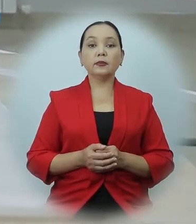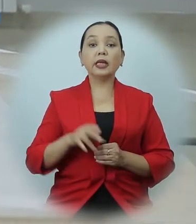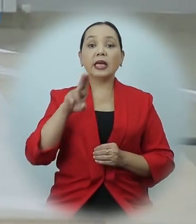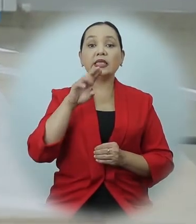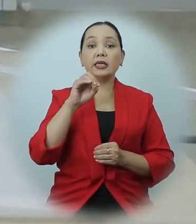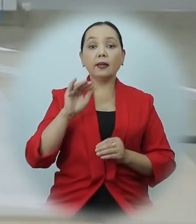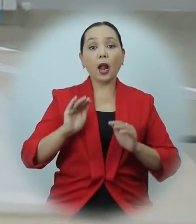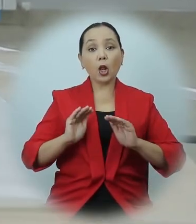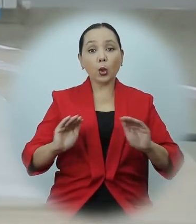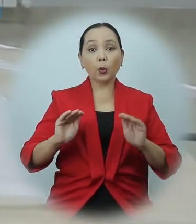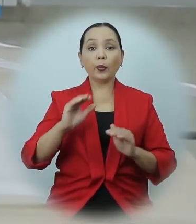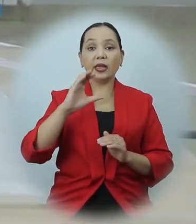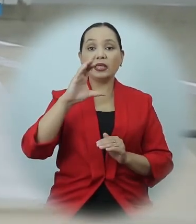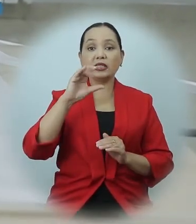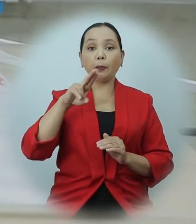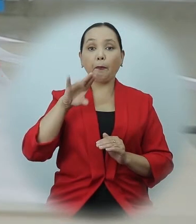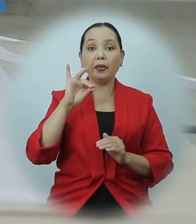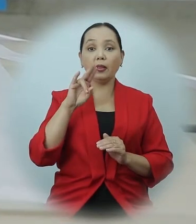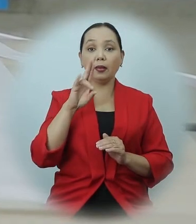Деталь лифа спинки